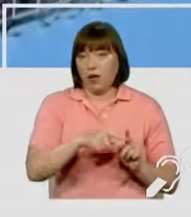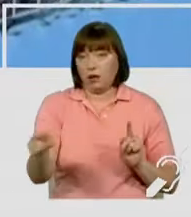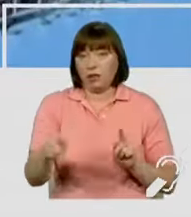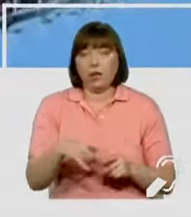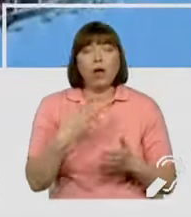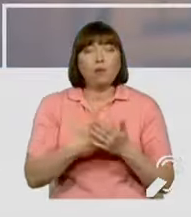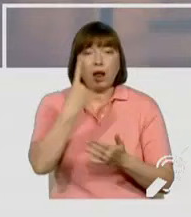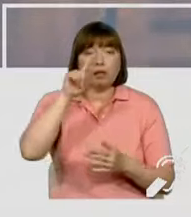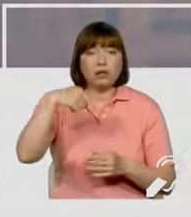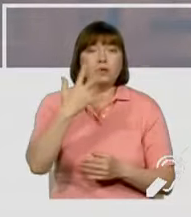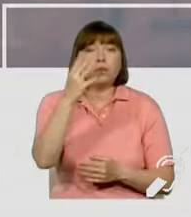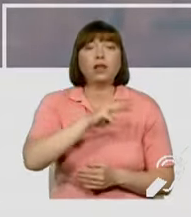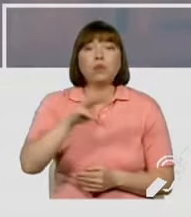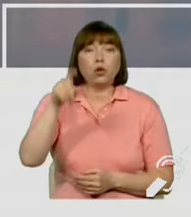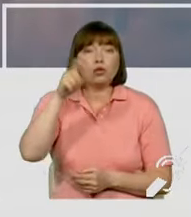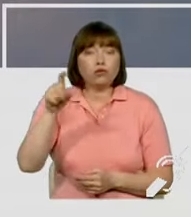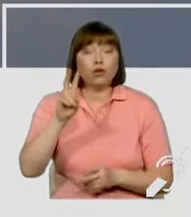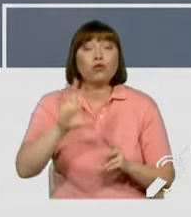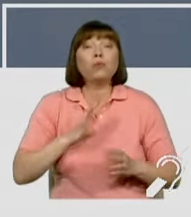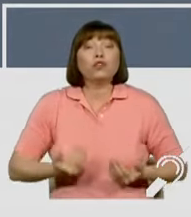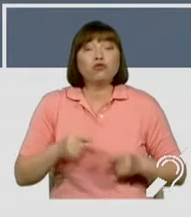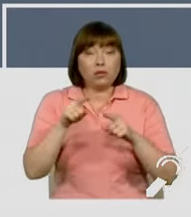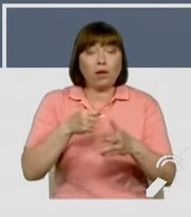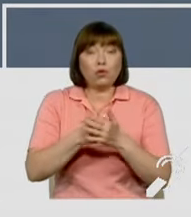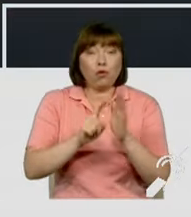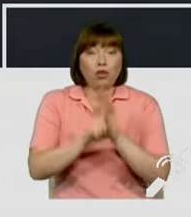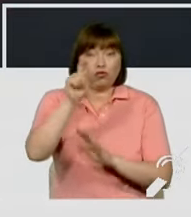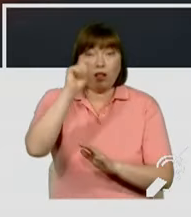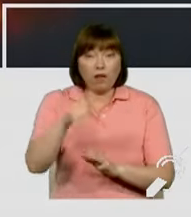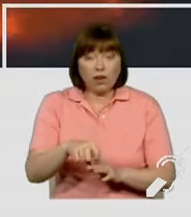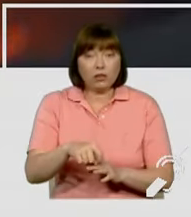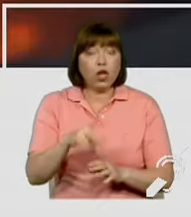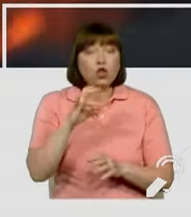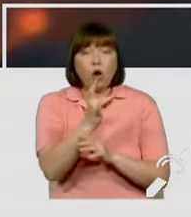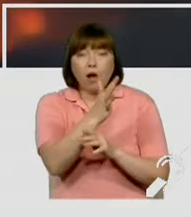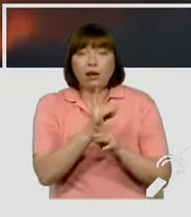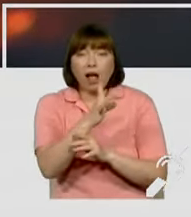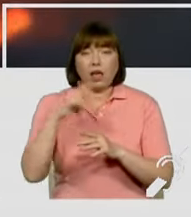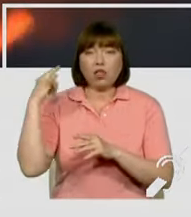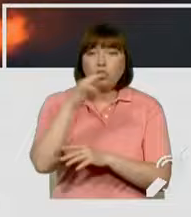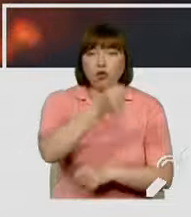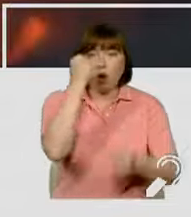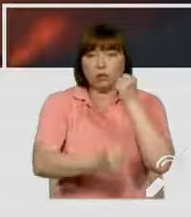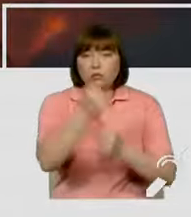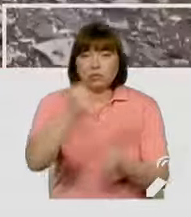jur de 1,5 milioane de oameni locuiau aici până la începutul războiului, dar rachetele și dronele